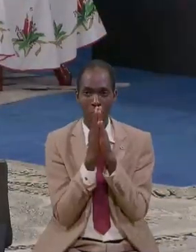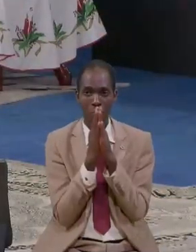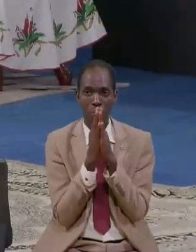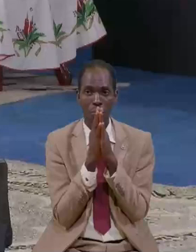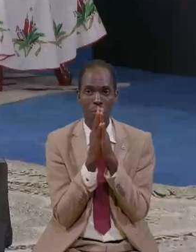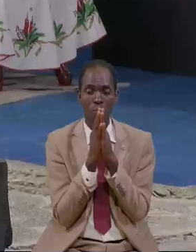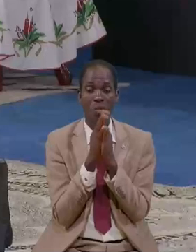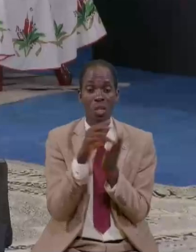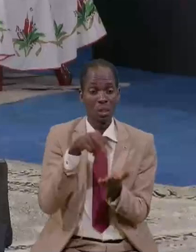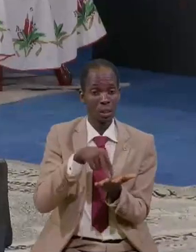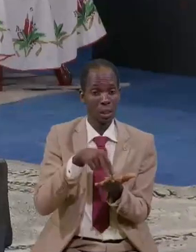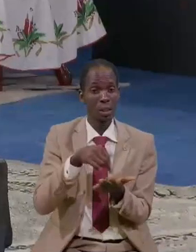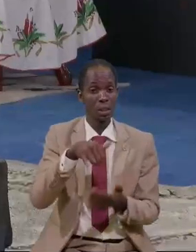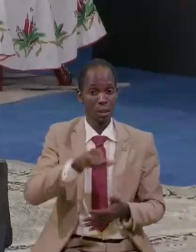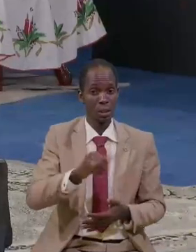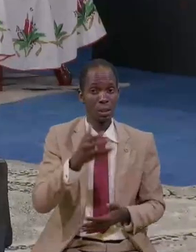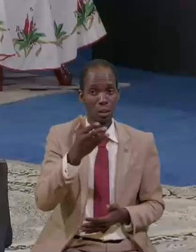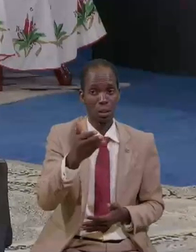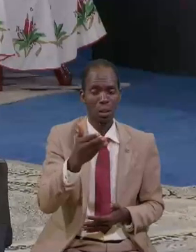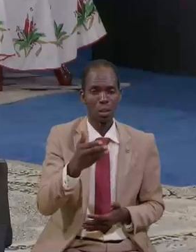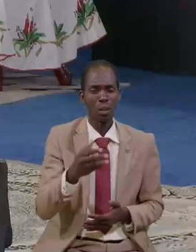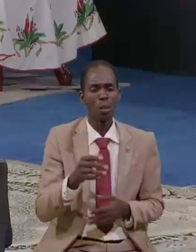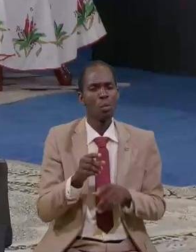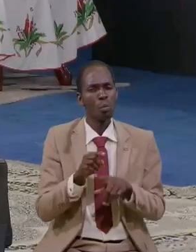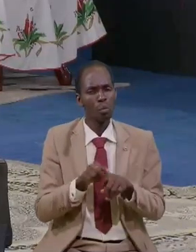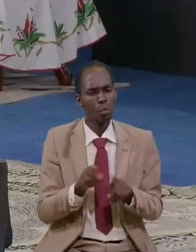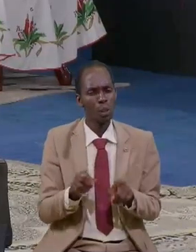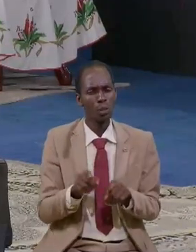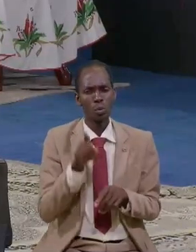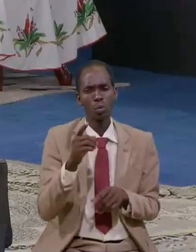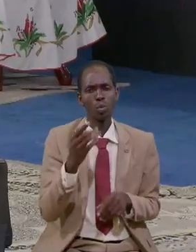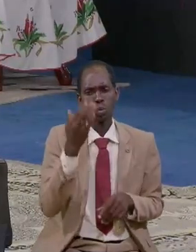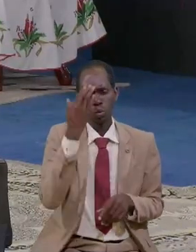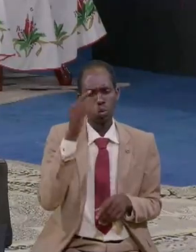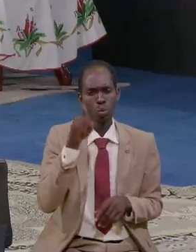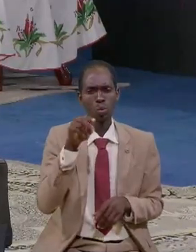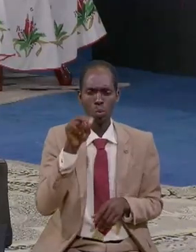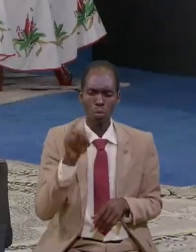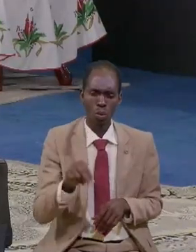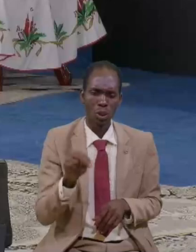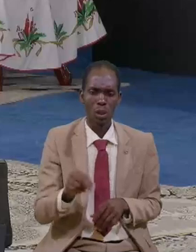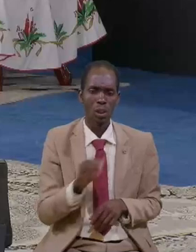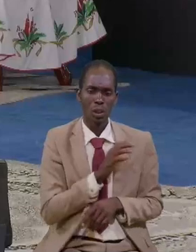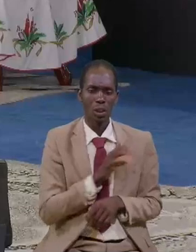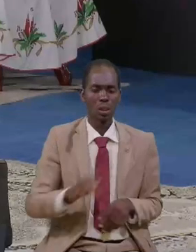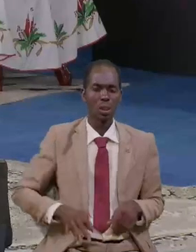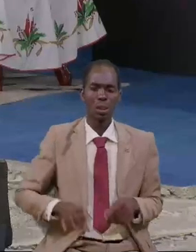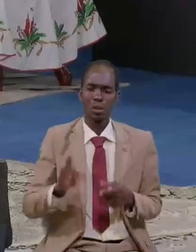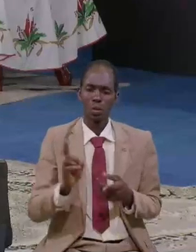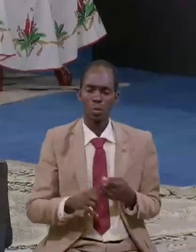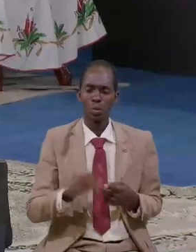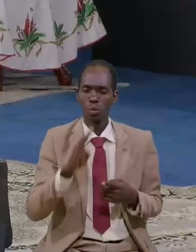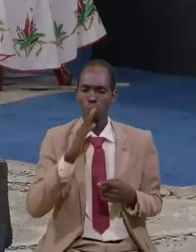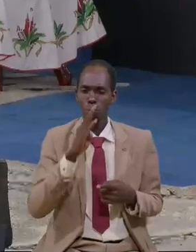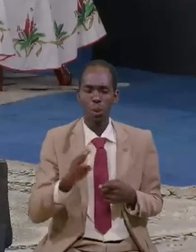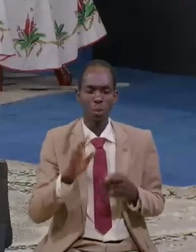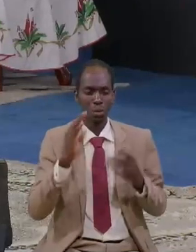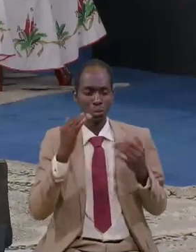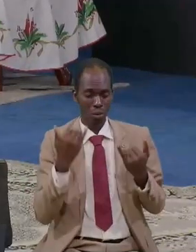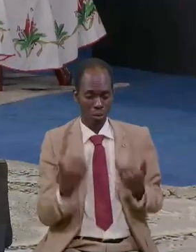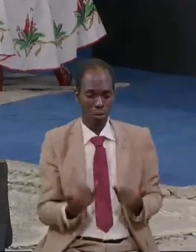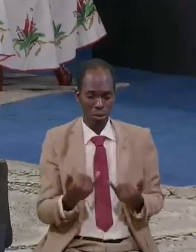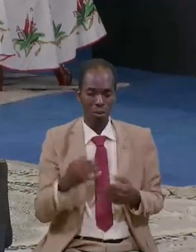Toujours debout là, tu dis, je veux Christ, qu'il soit puissamment présent dans ma vie.